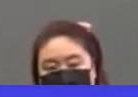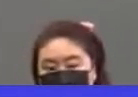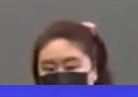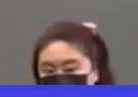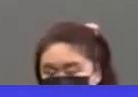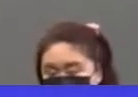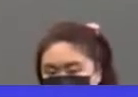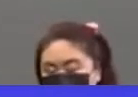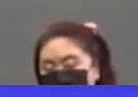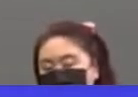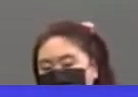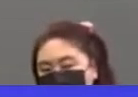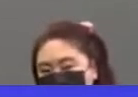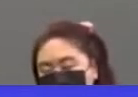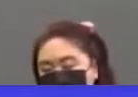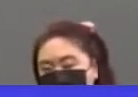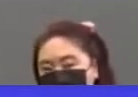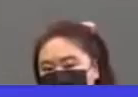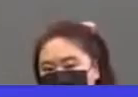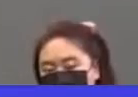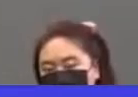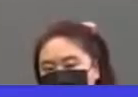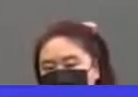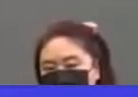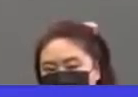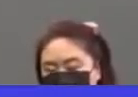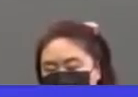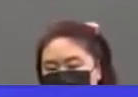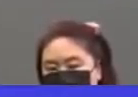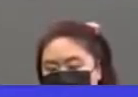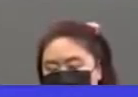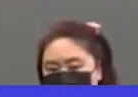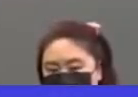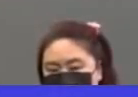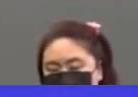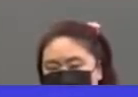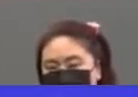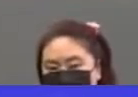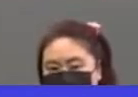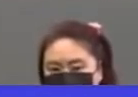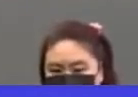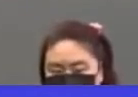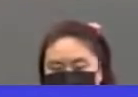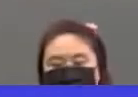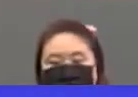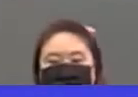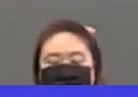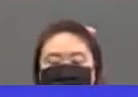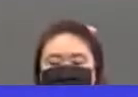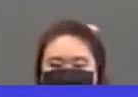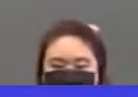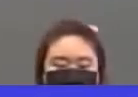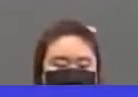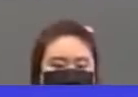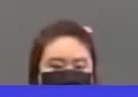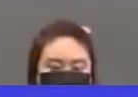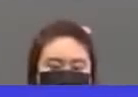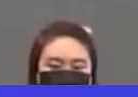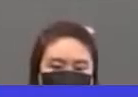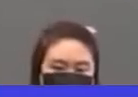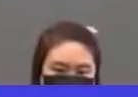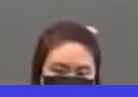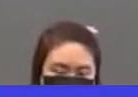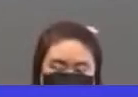าคเหนือก็จะแม่ฮ่องสอนเชียงใหม่ลำพูงลำปางแพร่อุตรดิตถ์สุโขทัยตากกำแพงเพชรพิจิตรพิษณุโลกเพชรบูรณ์ภาคตะวัน